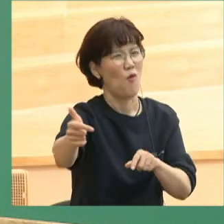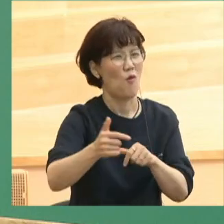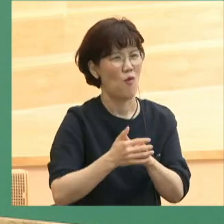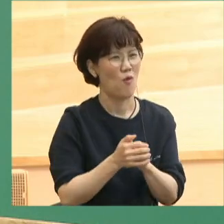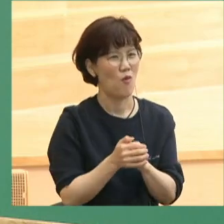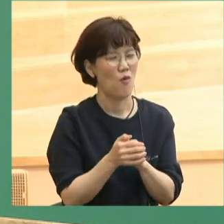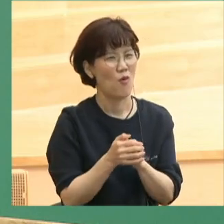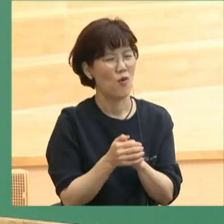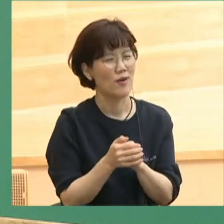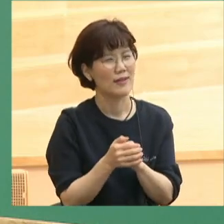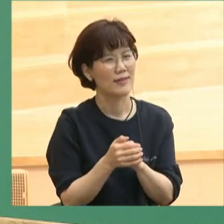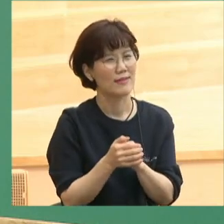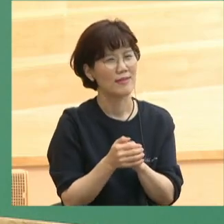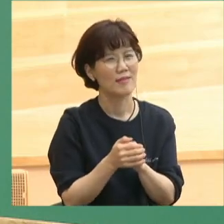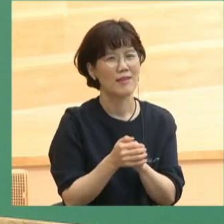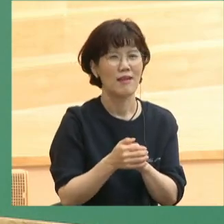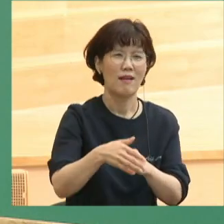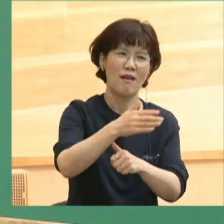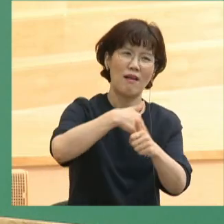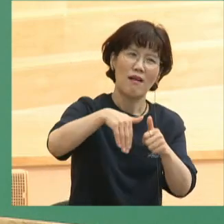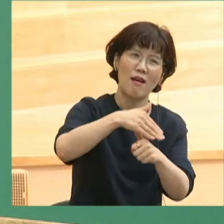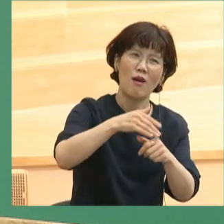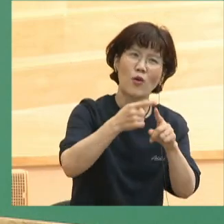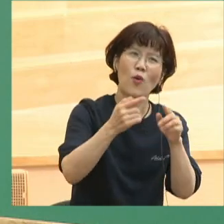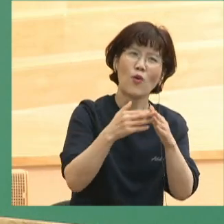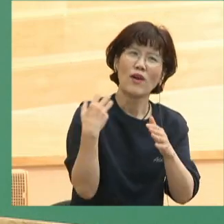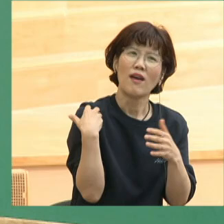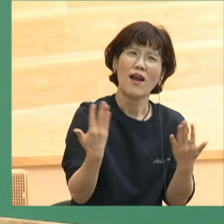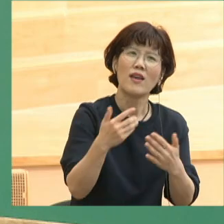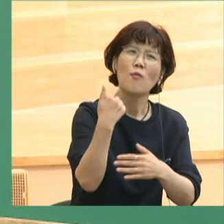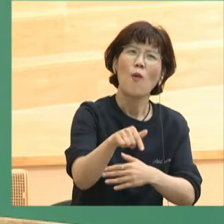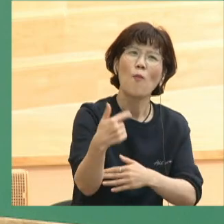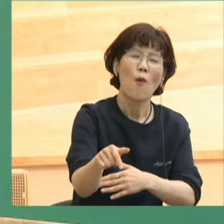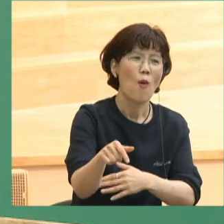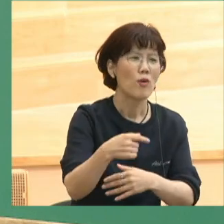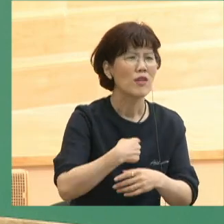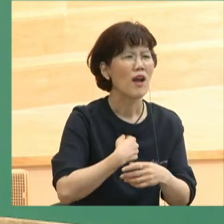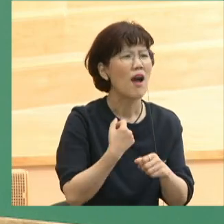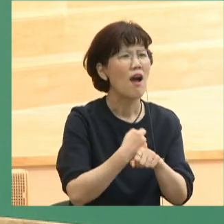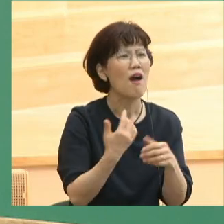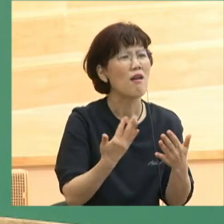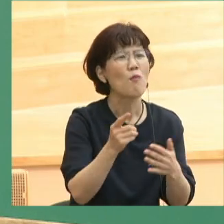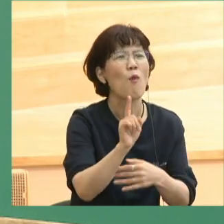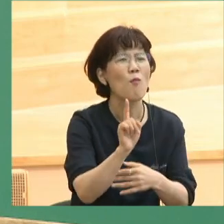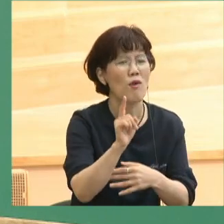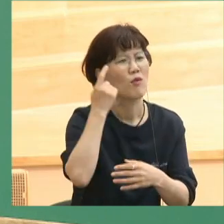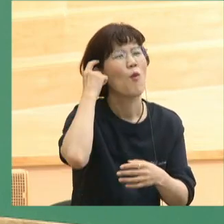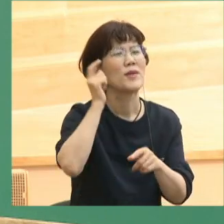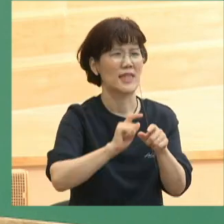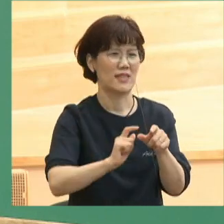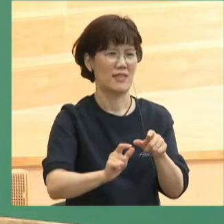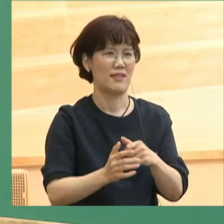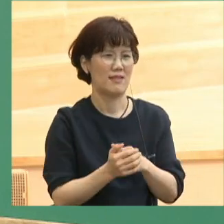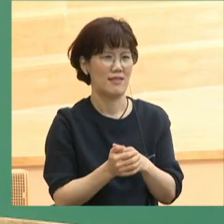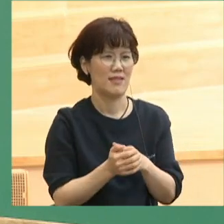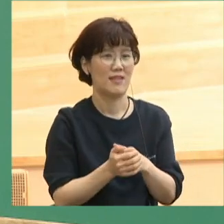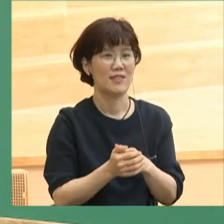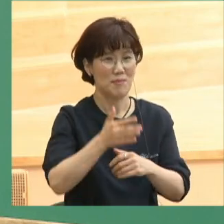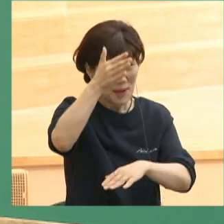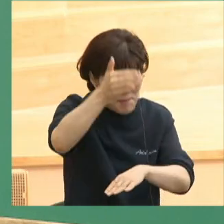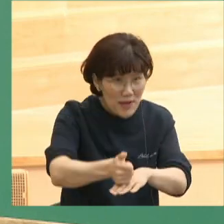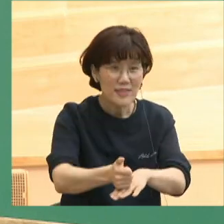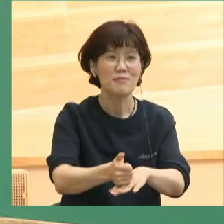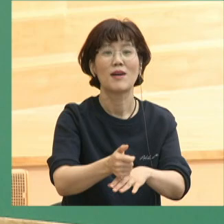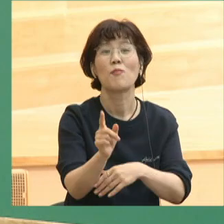이런 상황 속에 교회가 뭘 할 수 있는가, 또 뭘 해야 되는가, 그래서 얻은